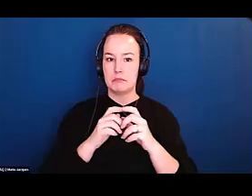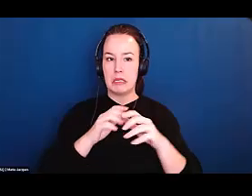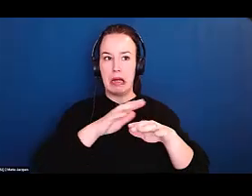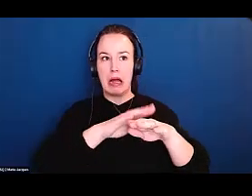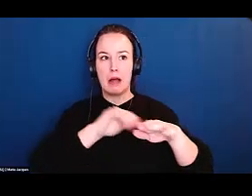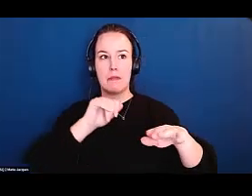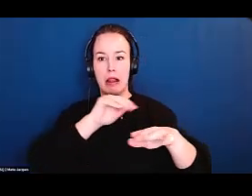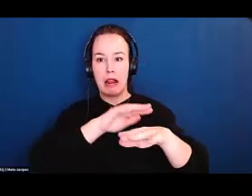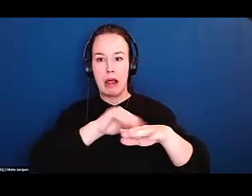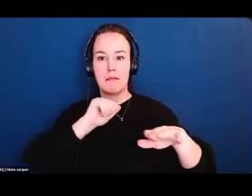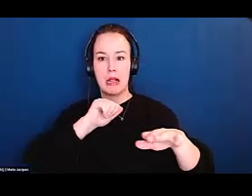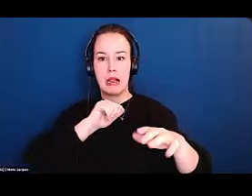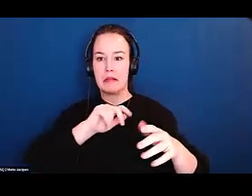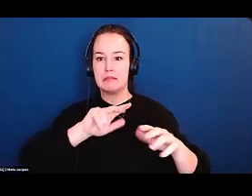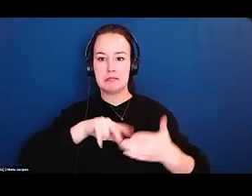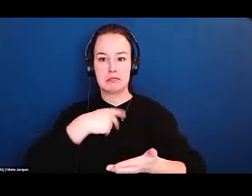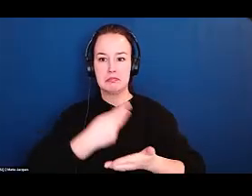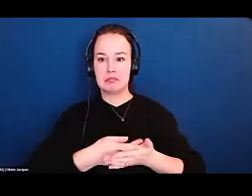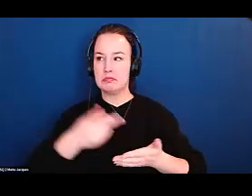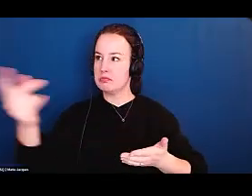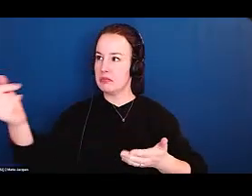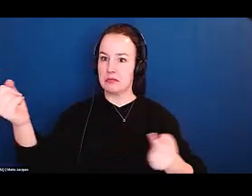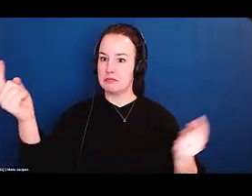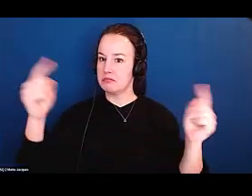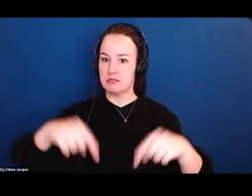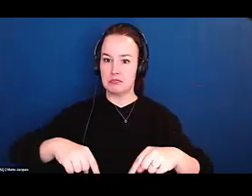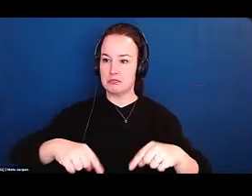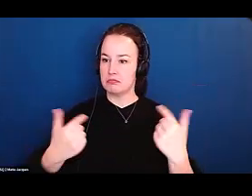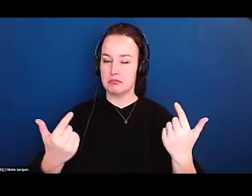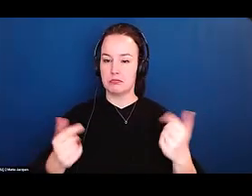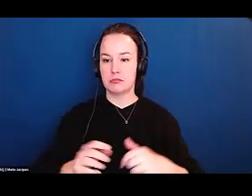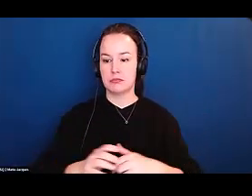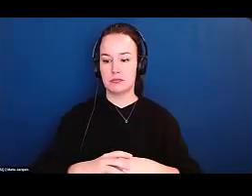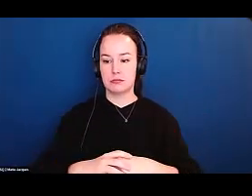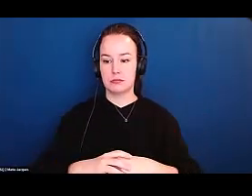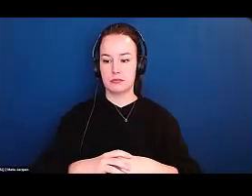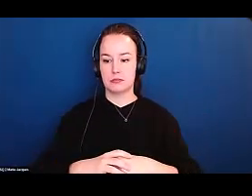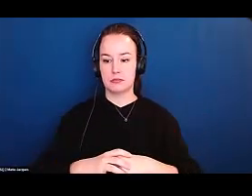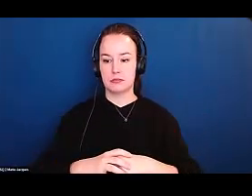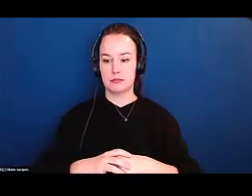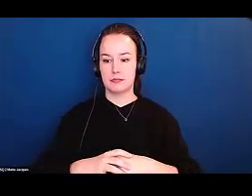et j'ai appelé, mais personne n'est venu.